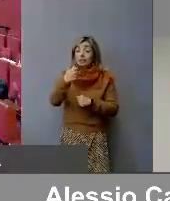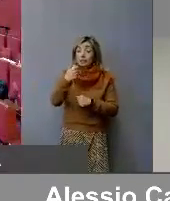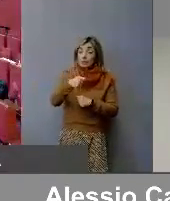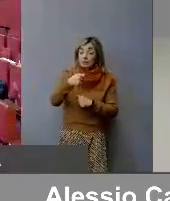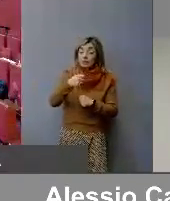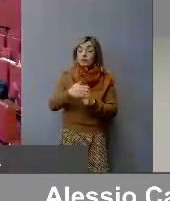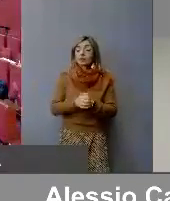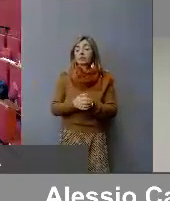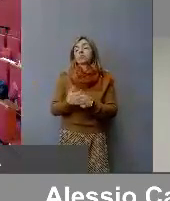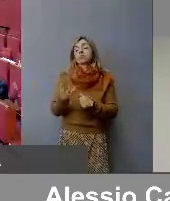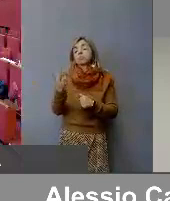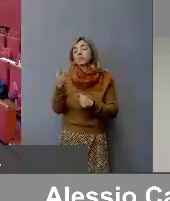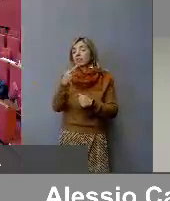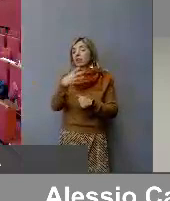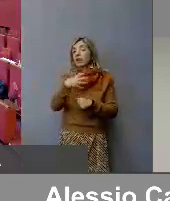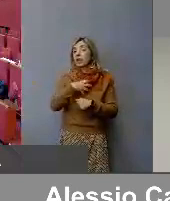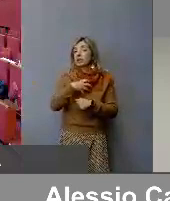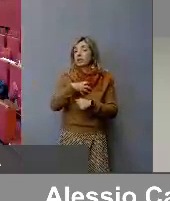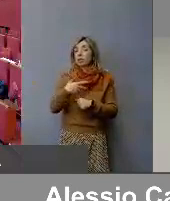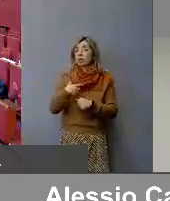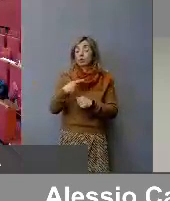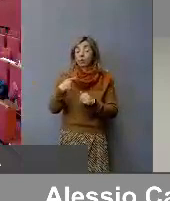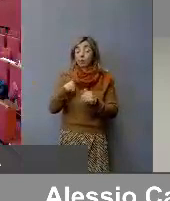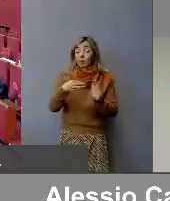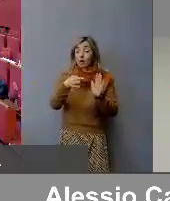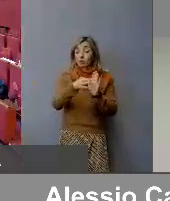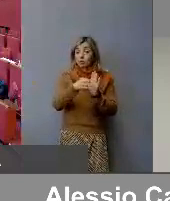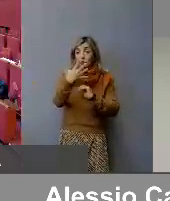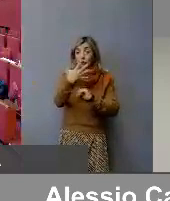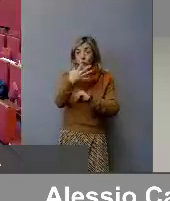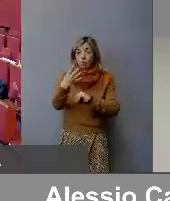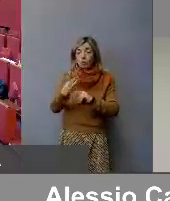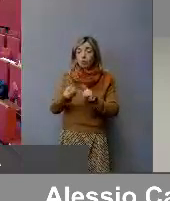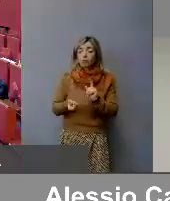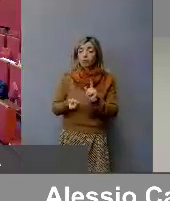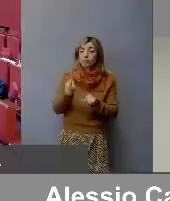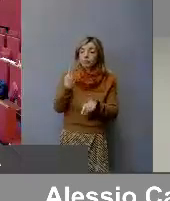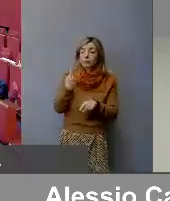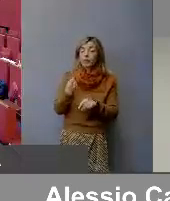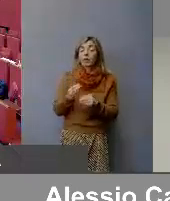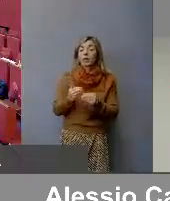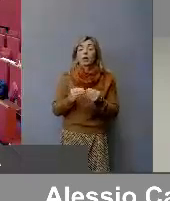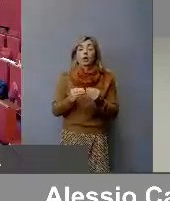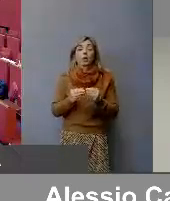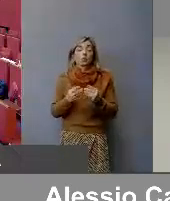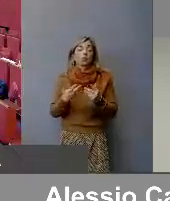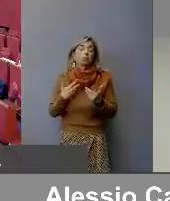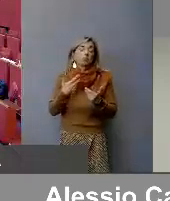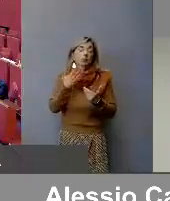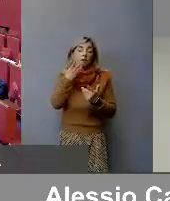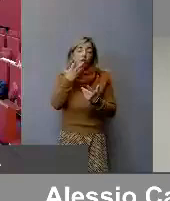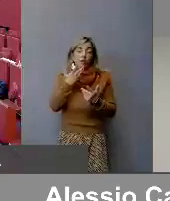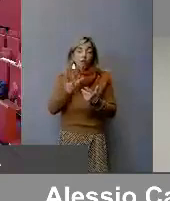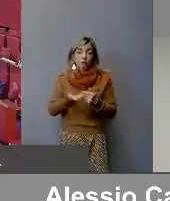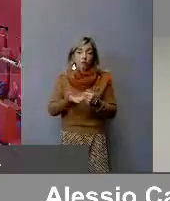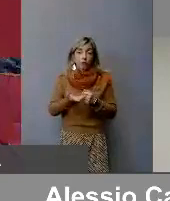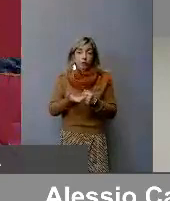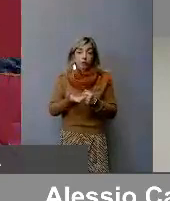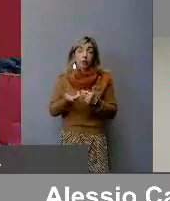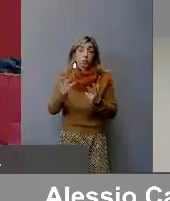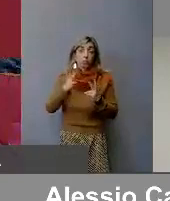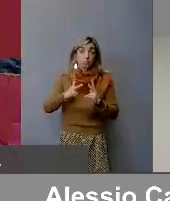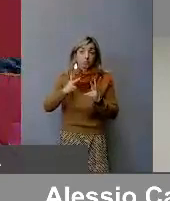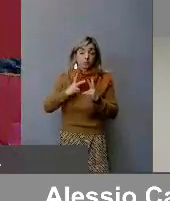l'interrogazione proprio nasce con lo spirito di una volontà e con l'auspicio che si